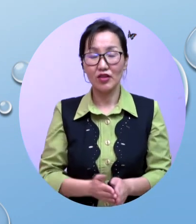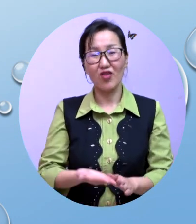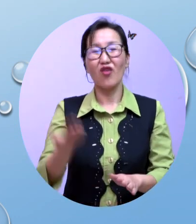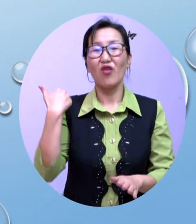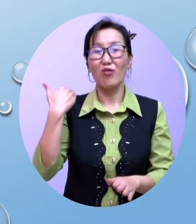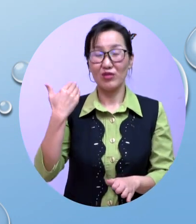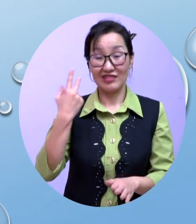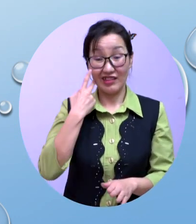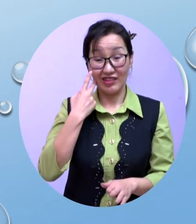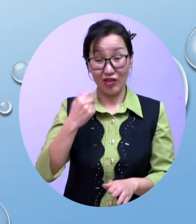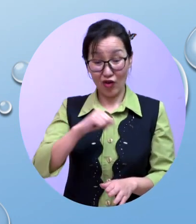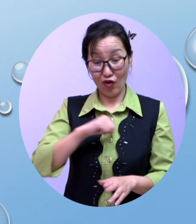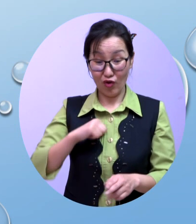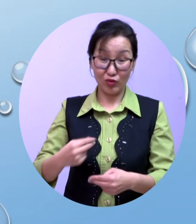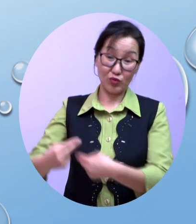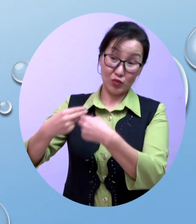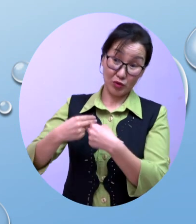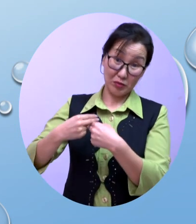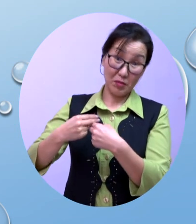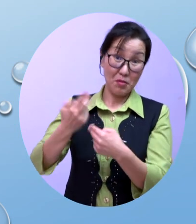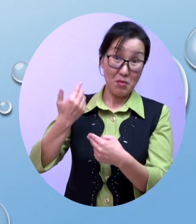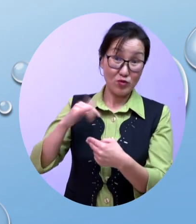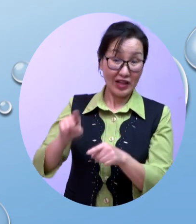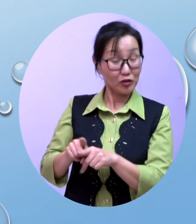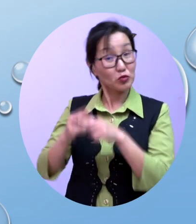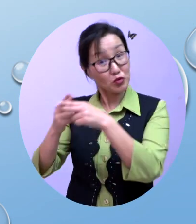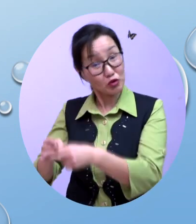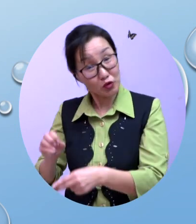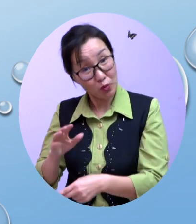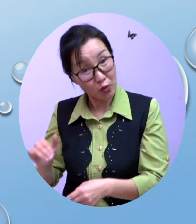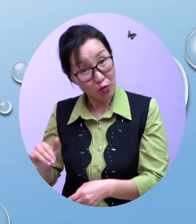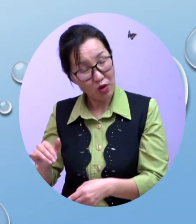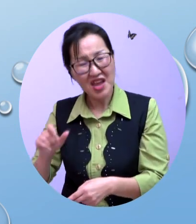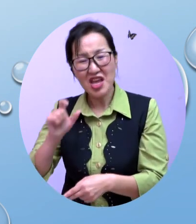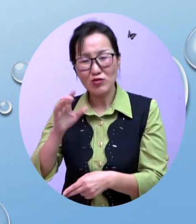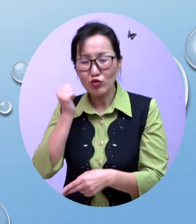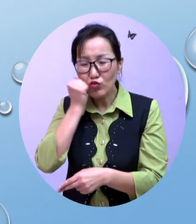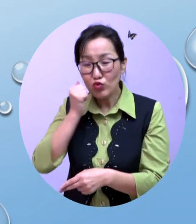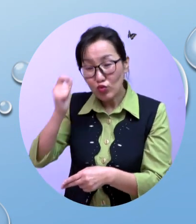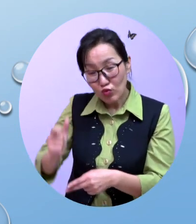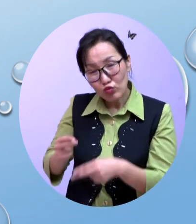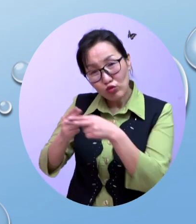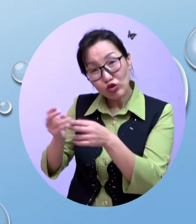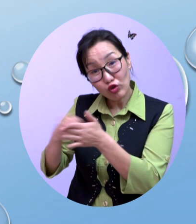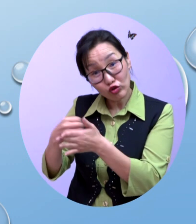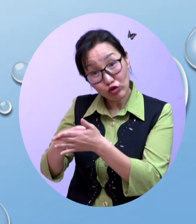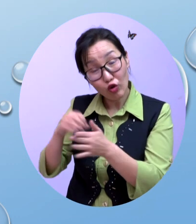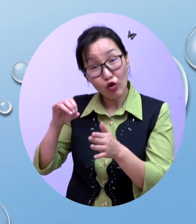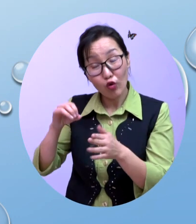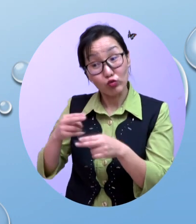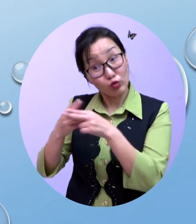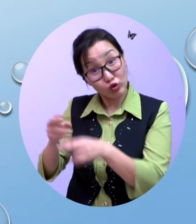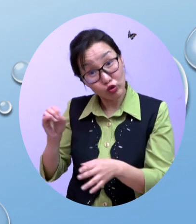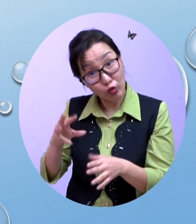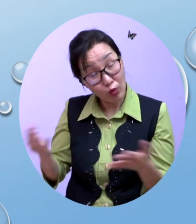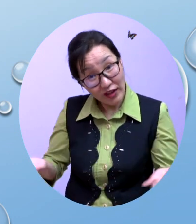Өмнө нь өөрсдөд нь тусалсан учраас л тусалж байгаа юу? Эсвэл ахмад настай хүмүүст туслах ёстой учраас тусалж